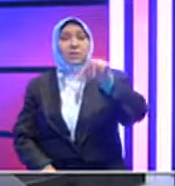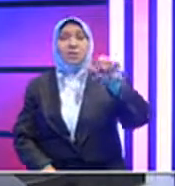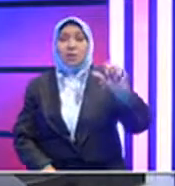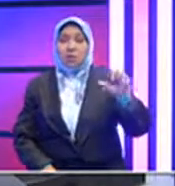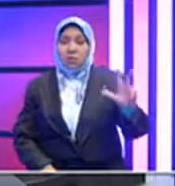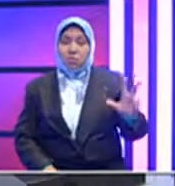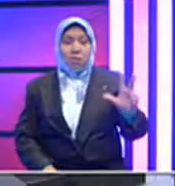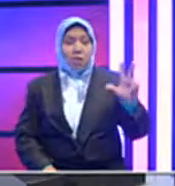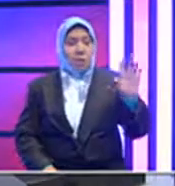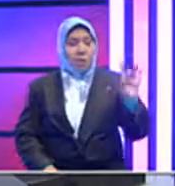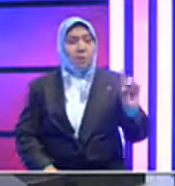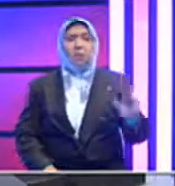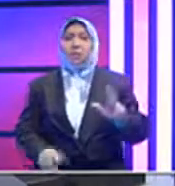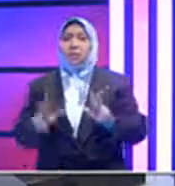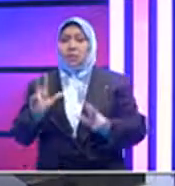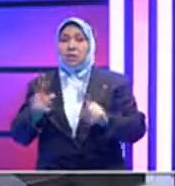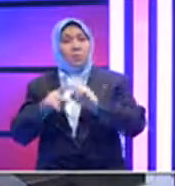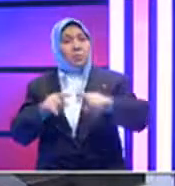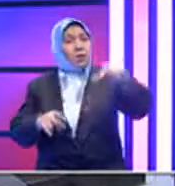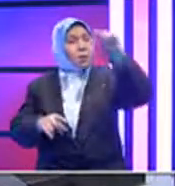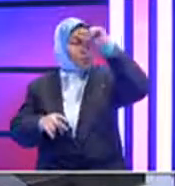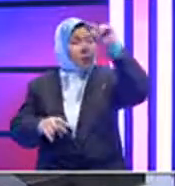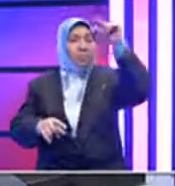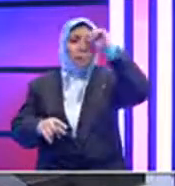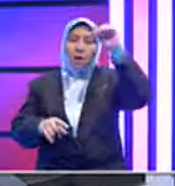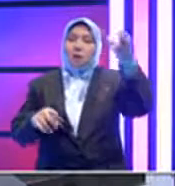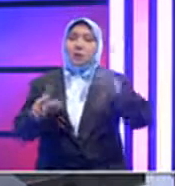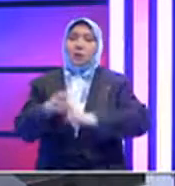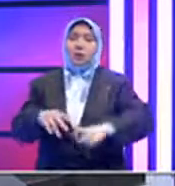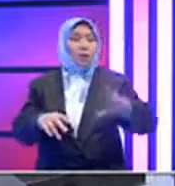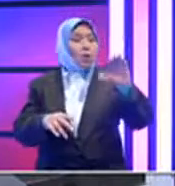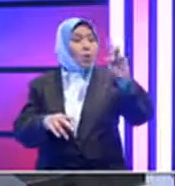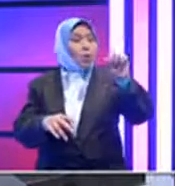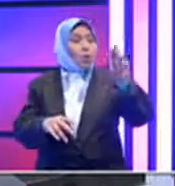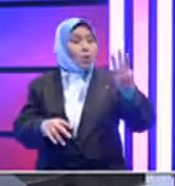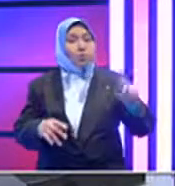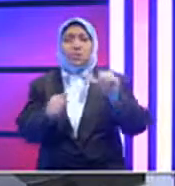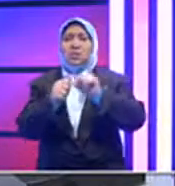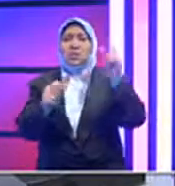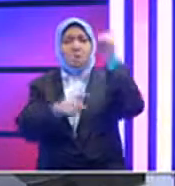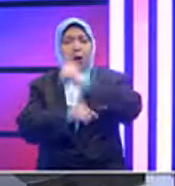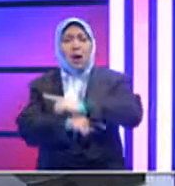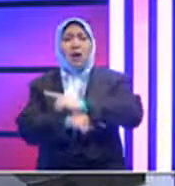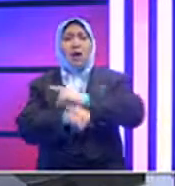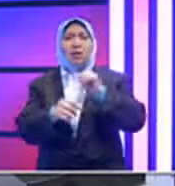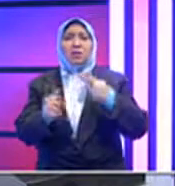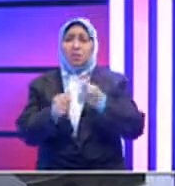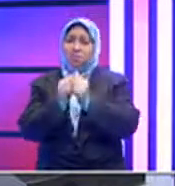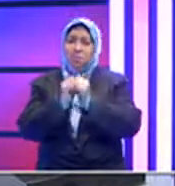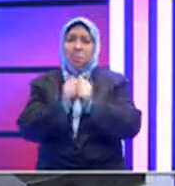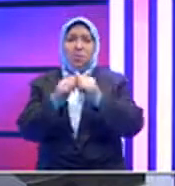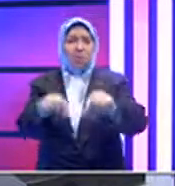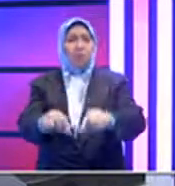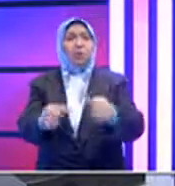tahu kan kita berdua bertiga saja apa Abang ke memang kita ya Club penerbitan setiap hari dalam waktu itu bersama dengan